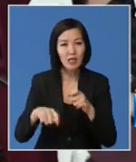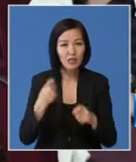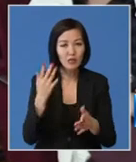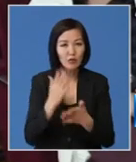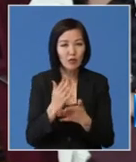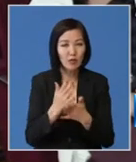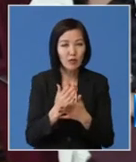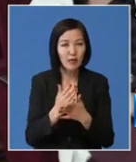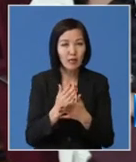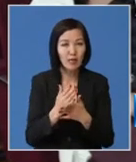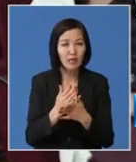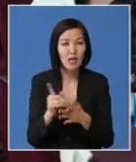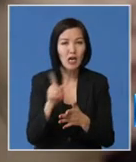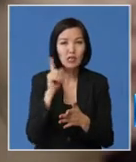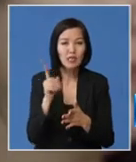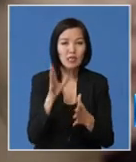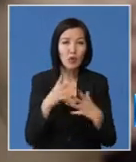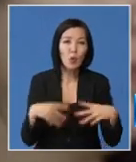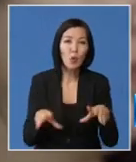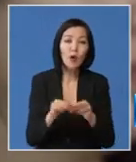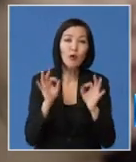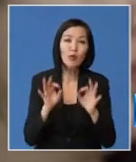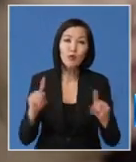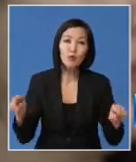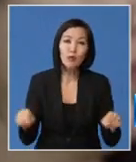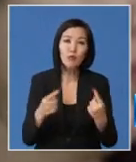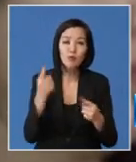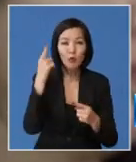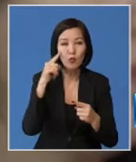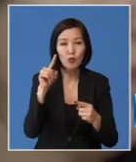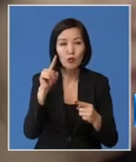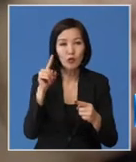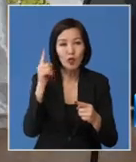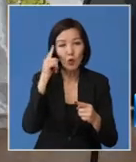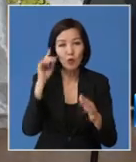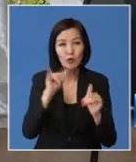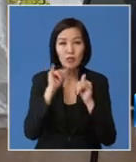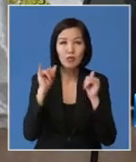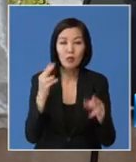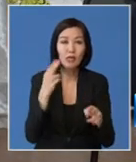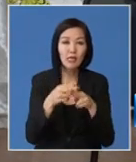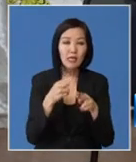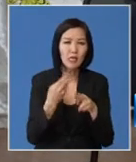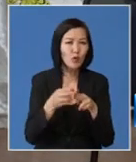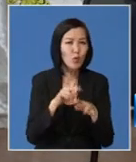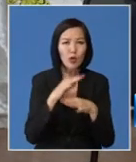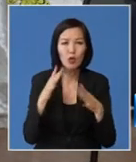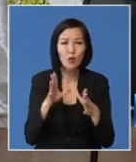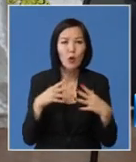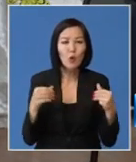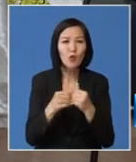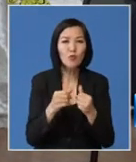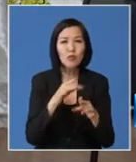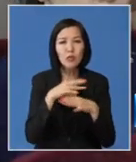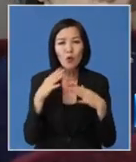мамандар. Яғни жас ұрпақтың қоғамға дұрыс бейімделуі мен ой өрісінің дамуына кедергі келтіретін жайттар көп. Ең алдымен отбасында балаға